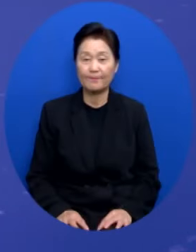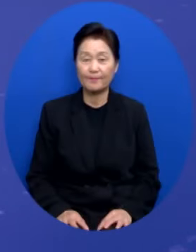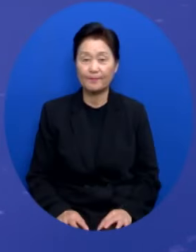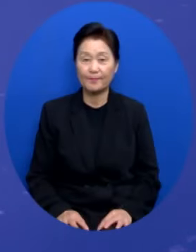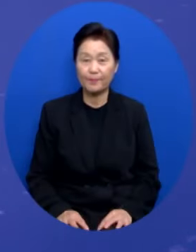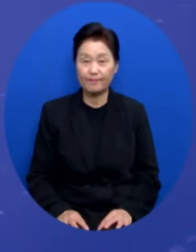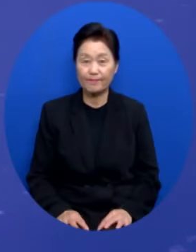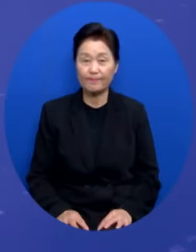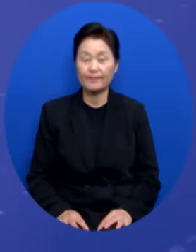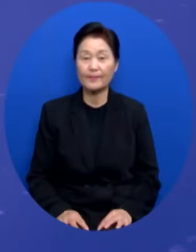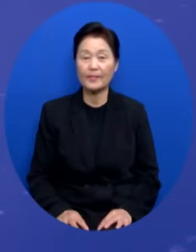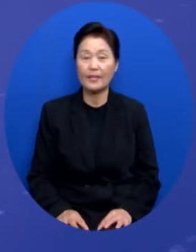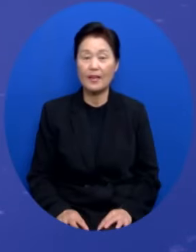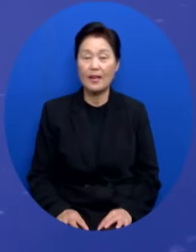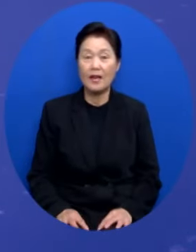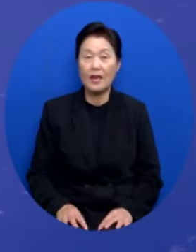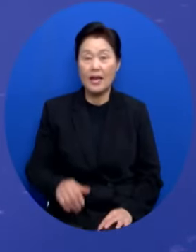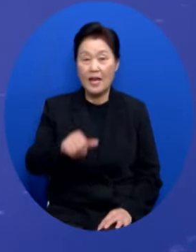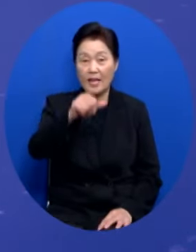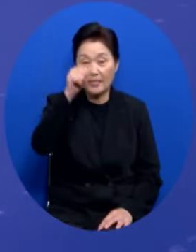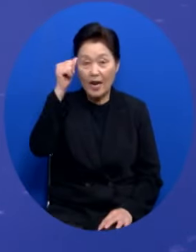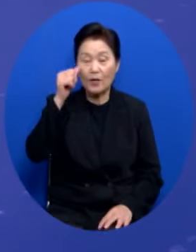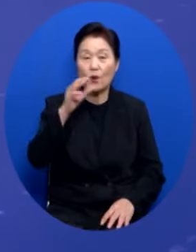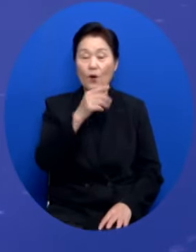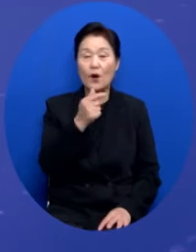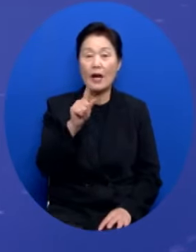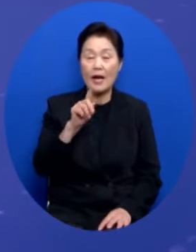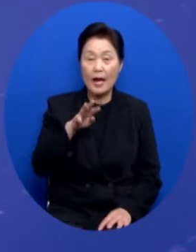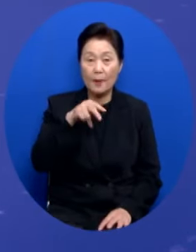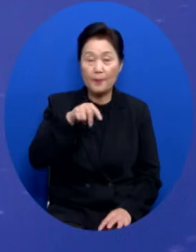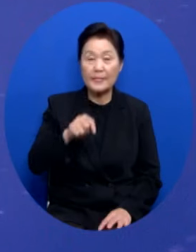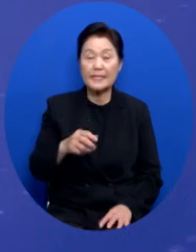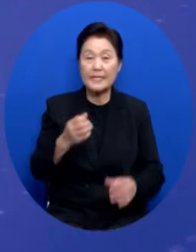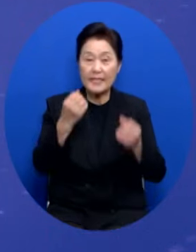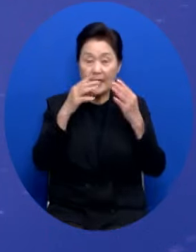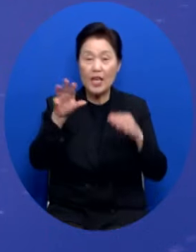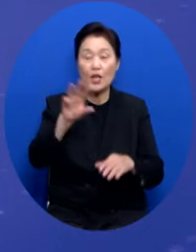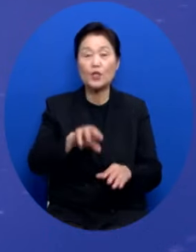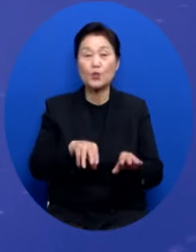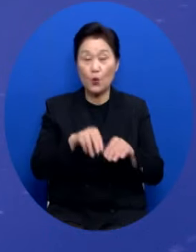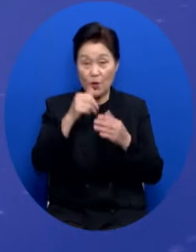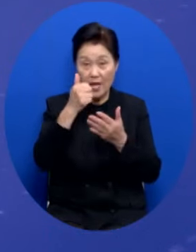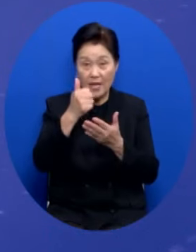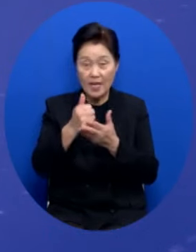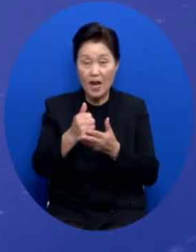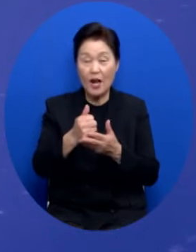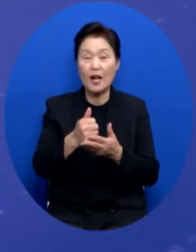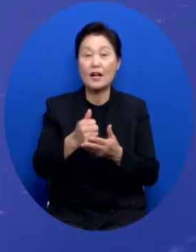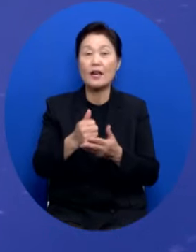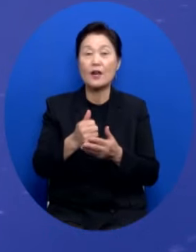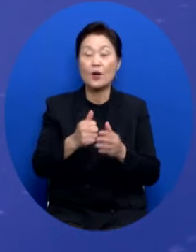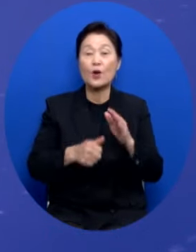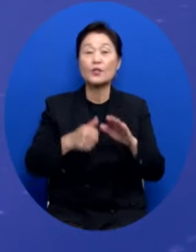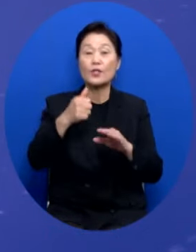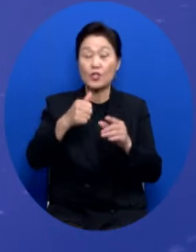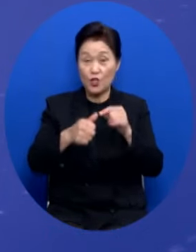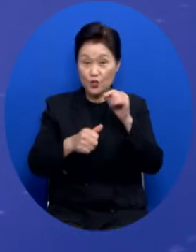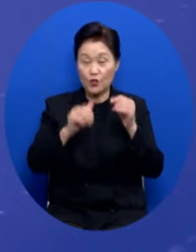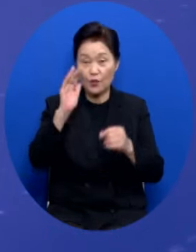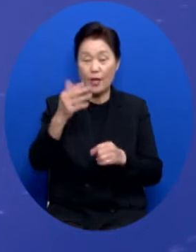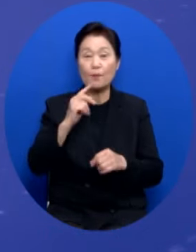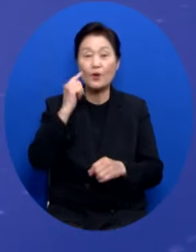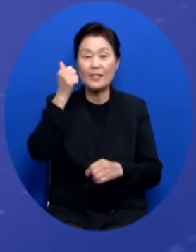오늘 피프린이슈 시간에는 대한예수교 장로회 합신총회 신임 총회장으로 선출된 박병선 목사를 만나봤습니다. 김덕원